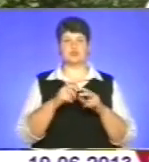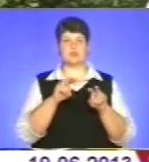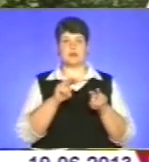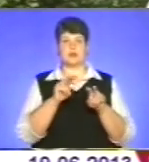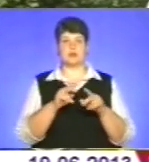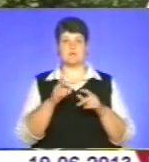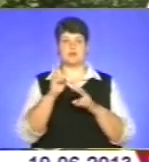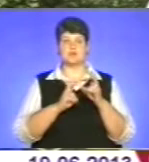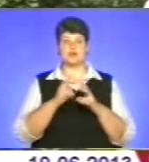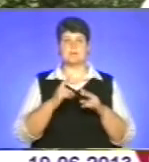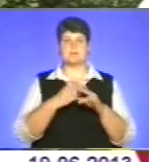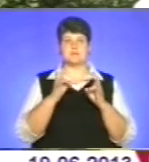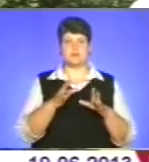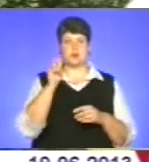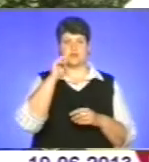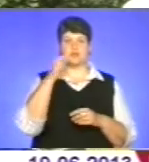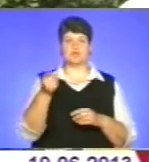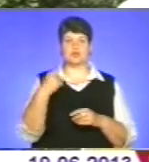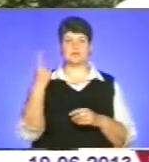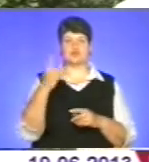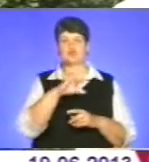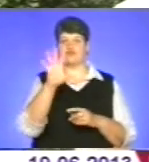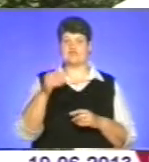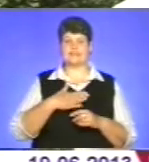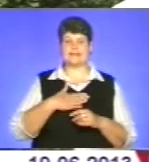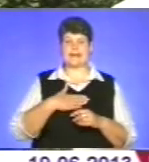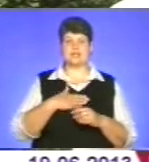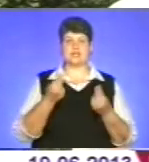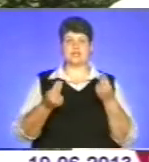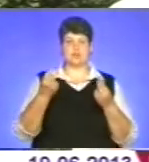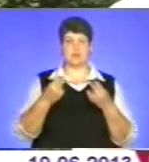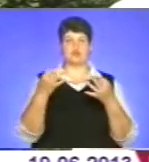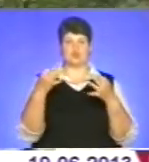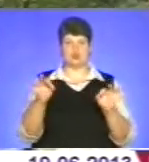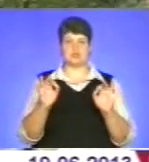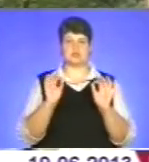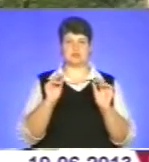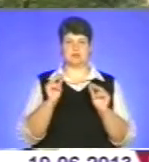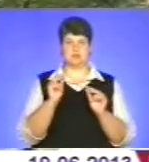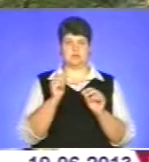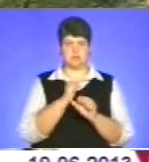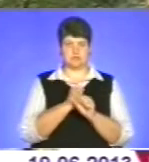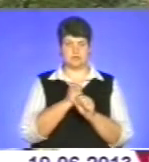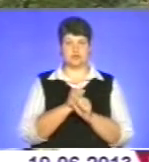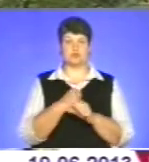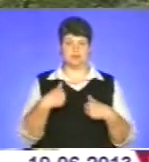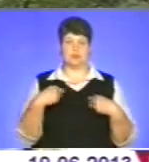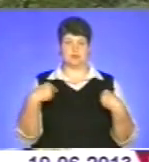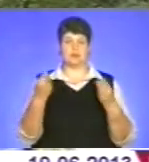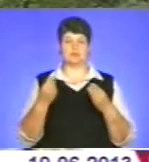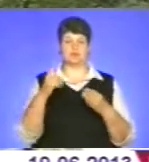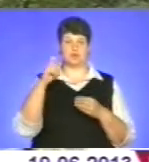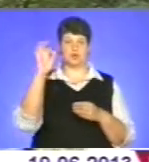промислової безпеки України в Тернопільській області, що всі наші атракціони допущені і справні. Звичайно, ми гарантуємо безпеку атракціонів. Ну, я